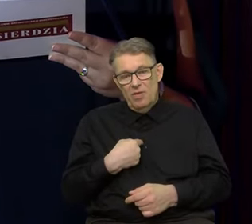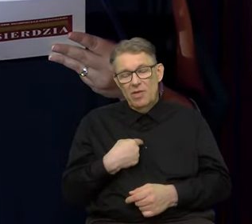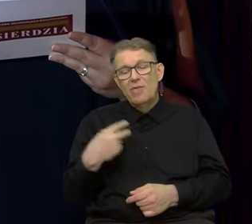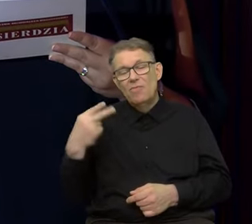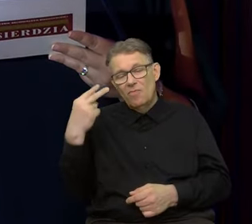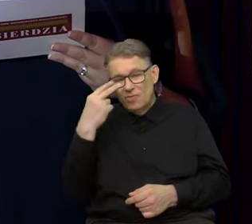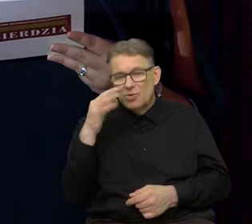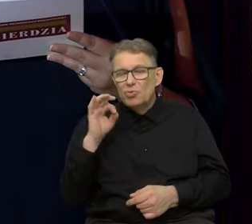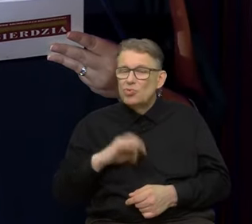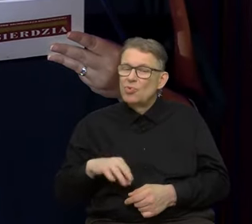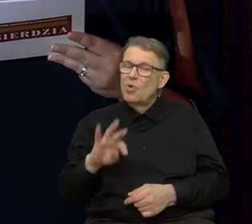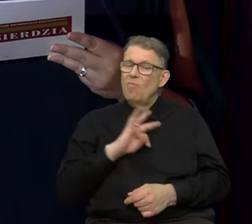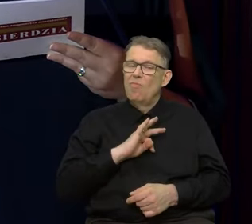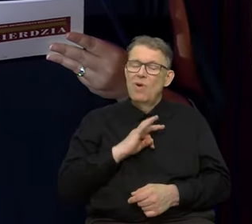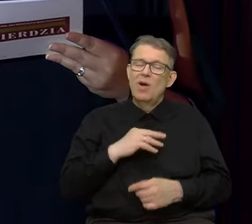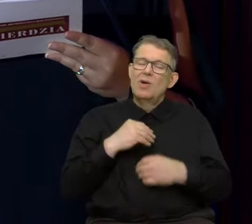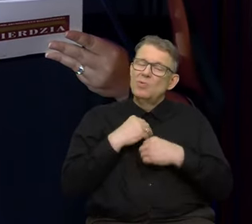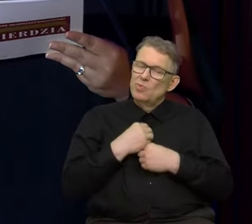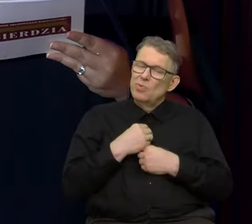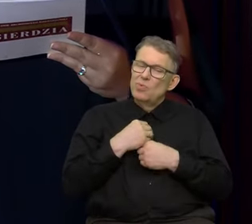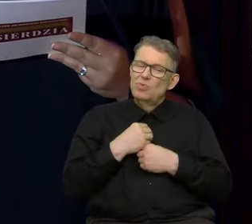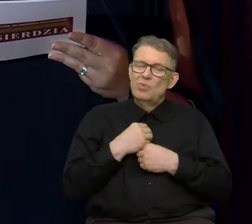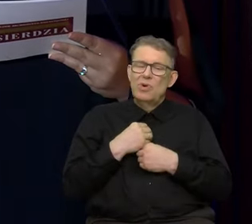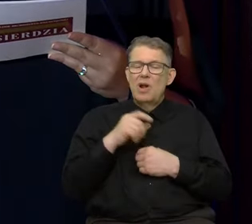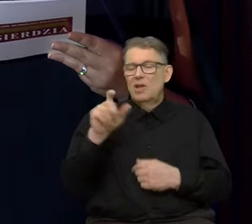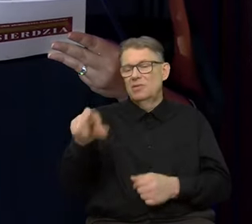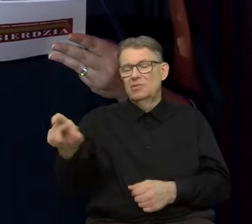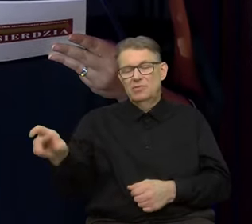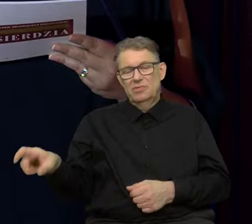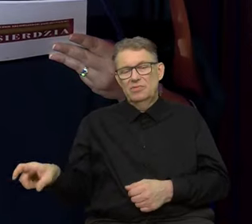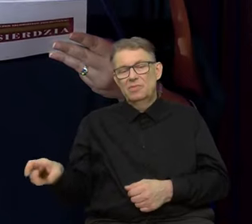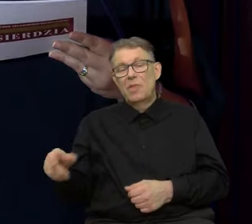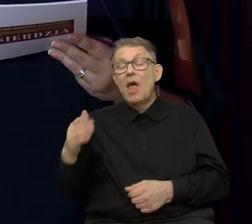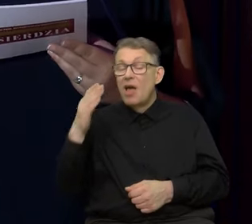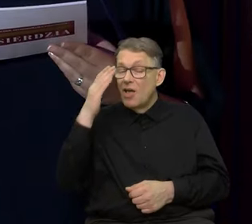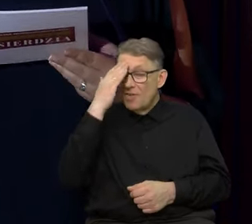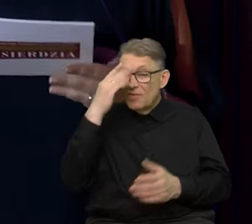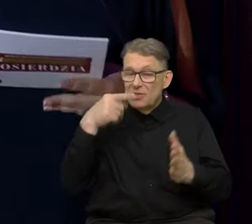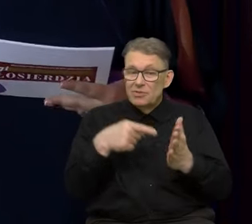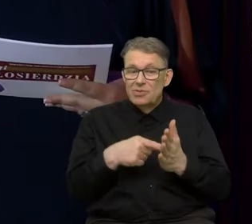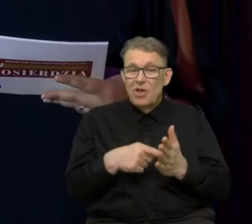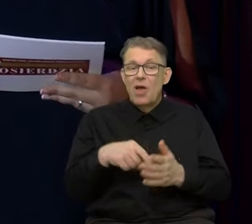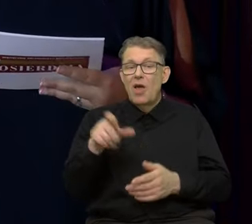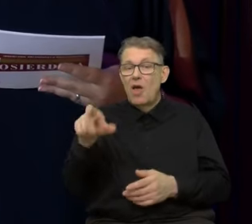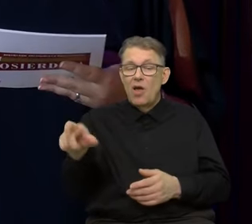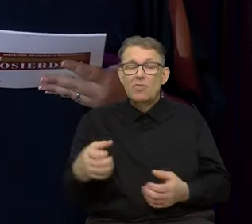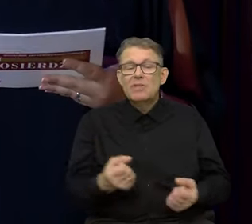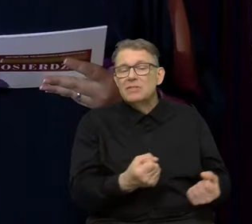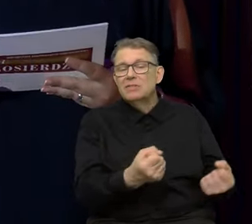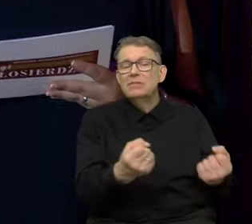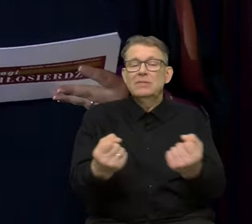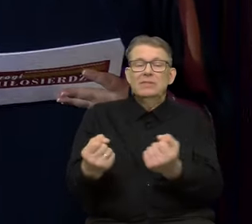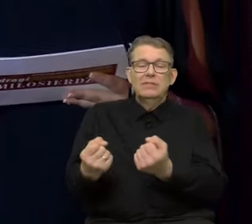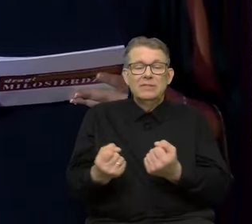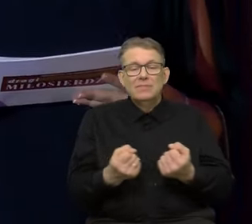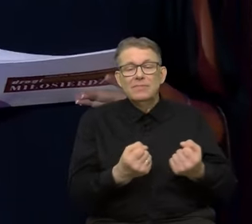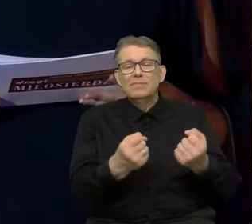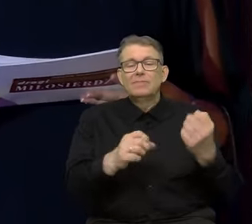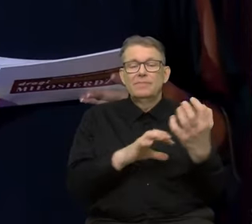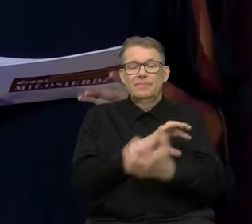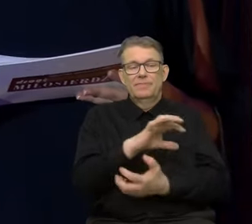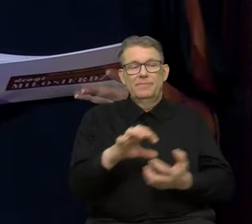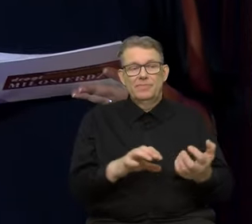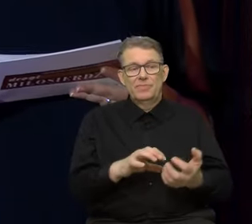jak bardzo mi ich żal. Wiedz o tym, że one utrzymują świat.